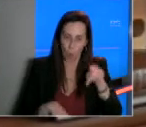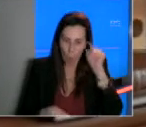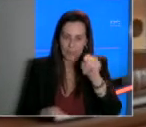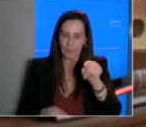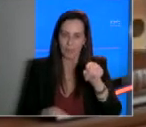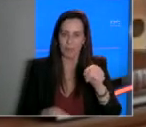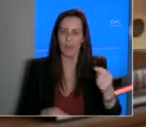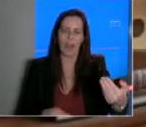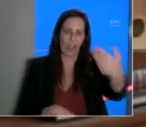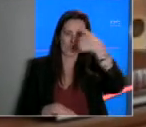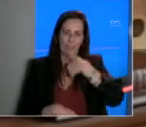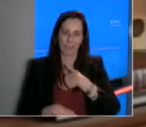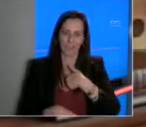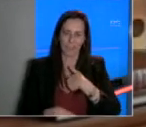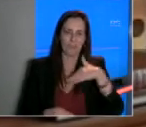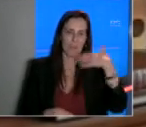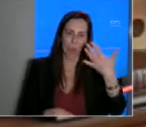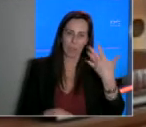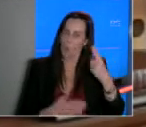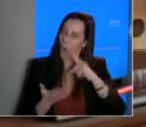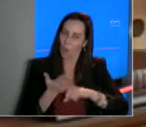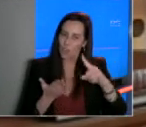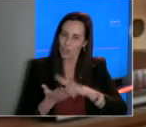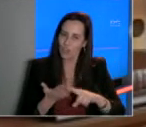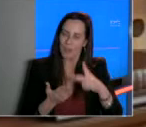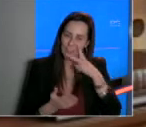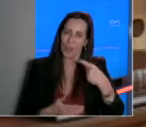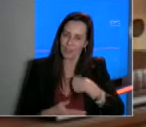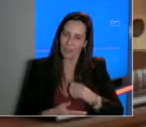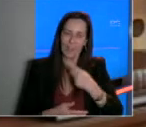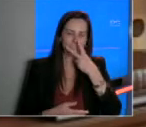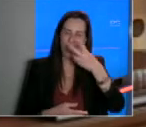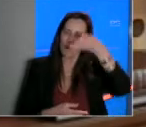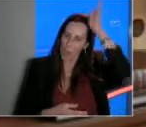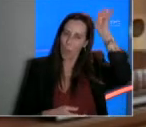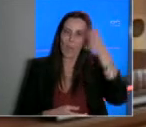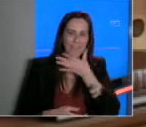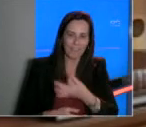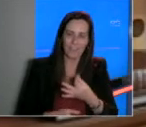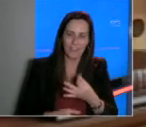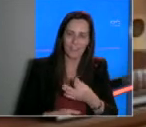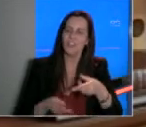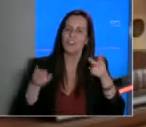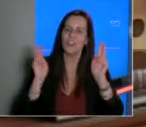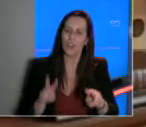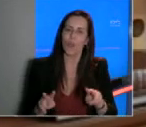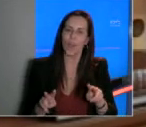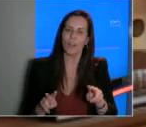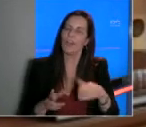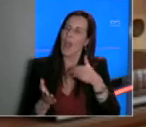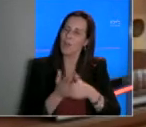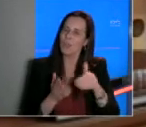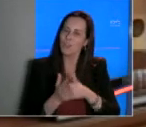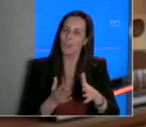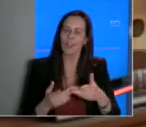אתם לבוא לבקר אותי בעוד מספר חודשים, לבקר ברומא היפה, ושנוכל להמשיך